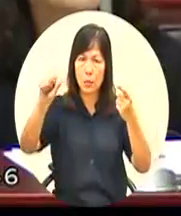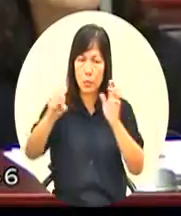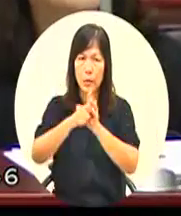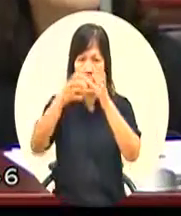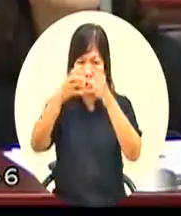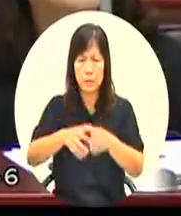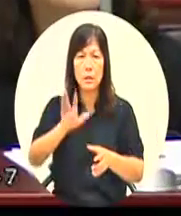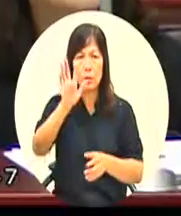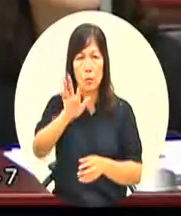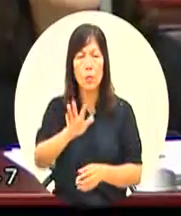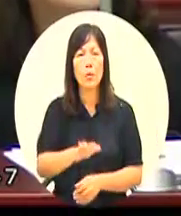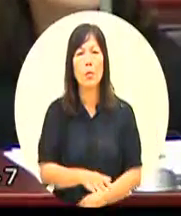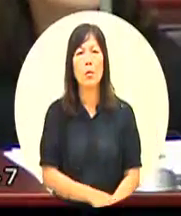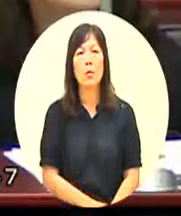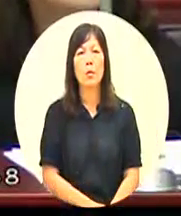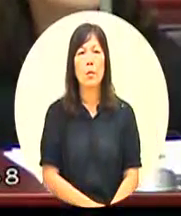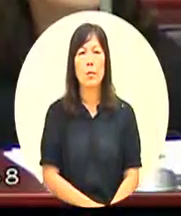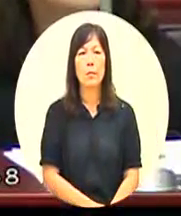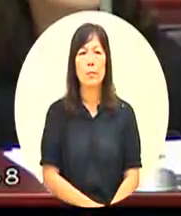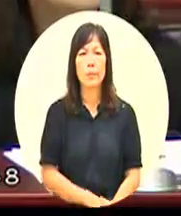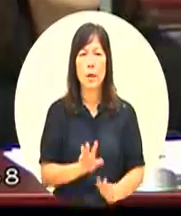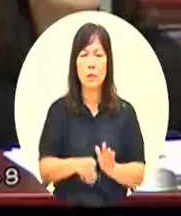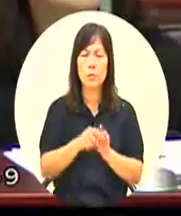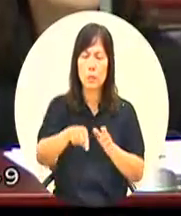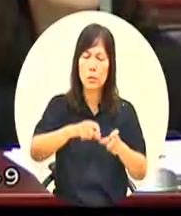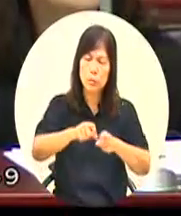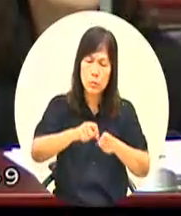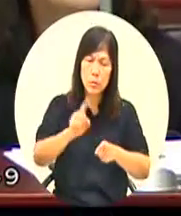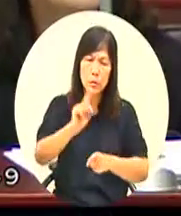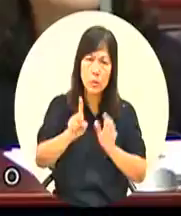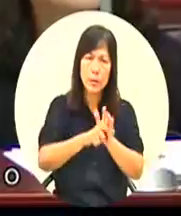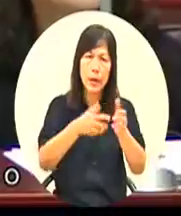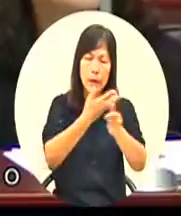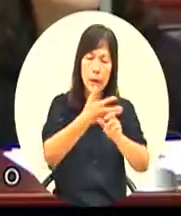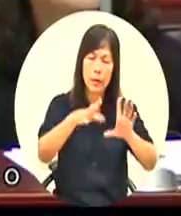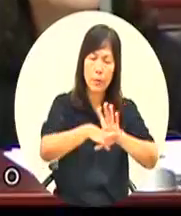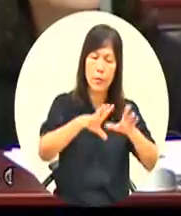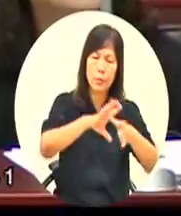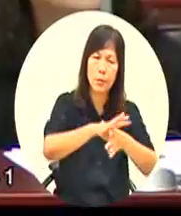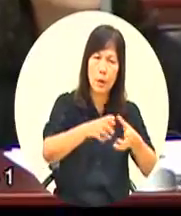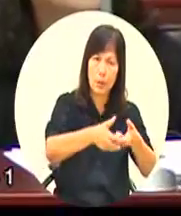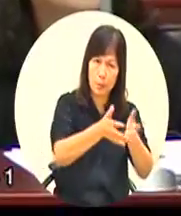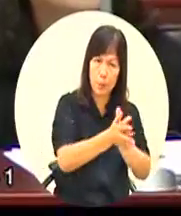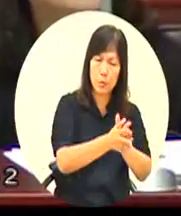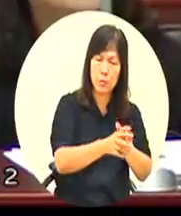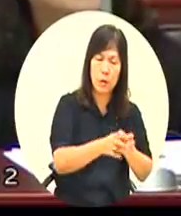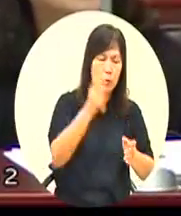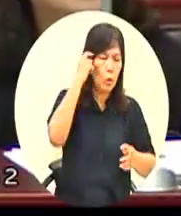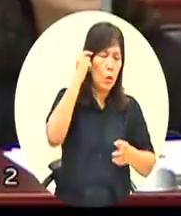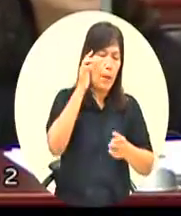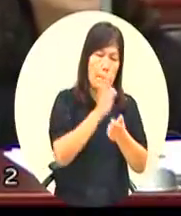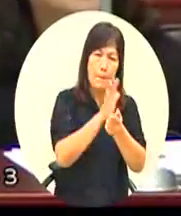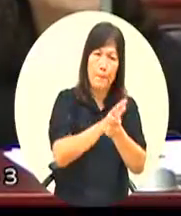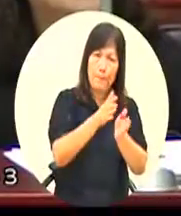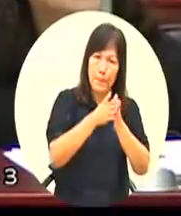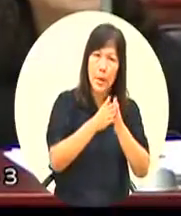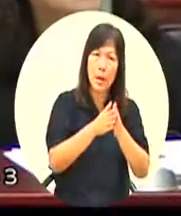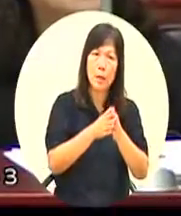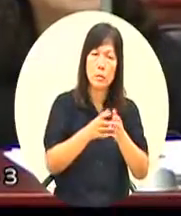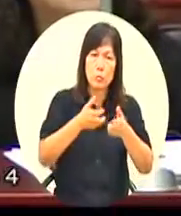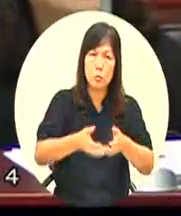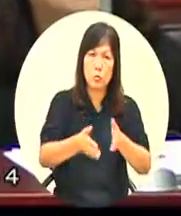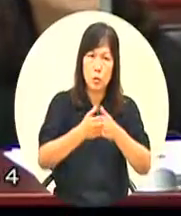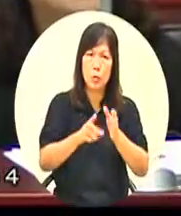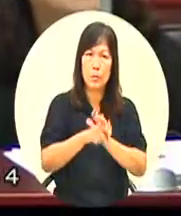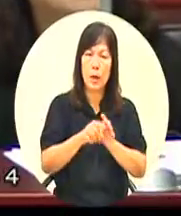那整个目前为什么这个计划会让文化部这么大手笔的一个补助？其实最重要就是